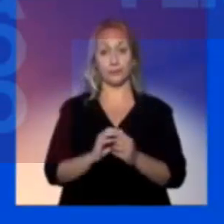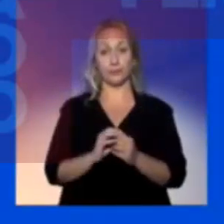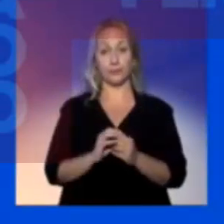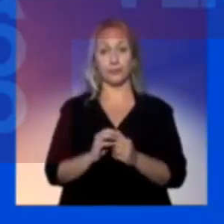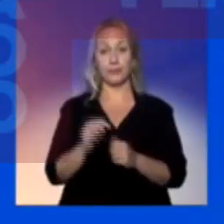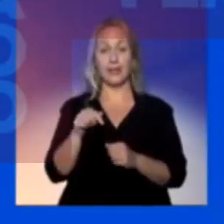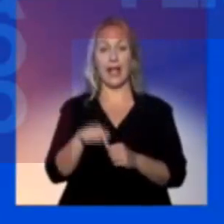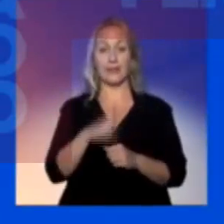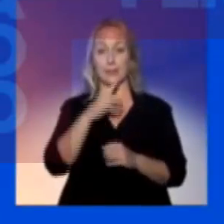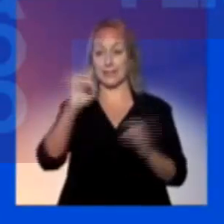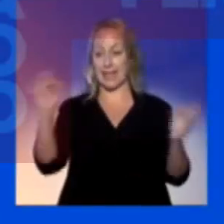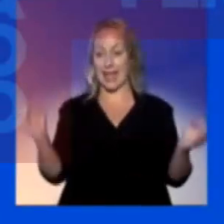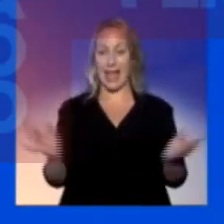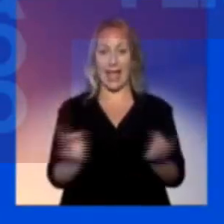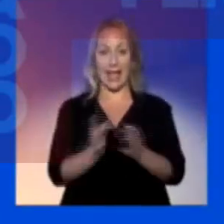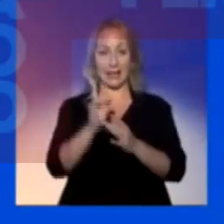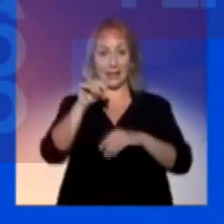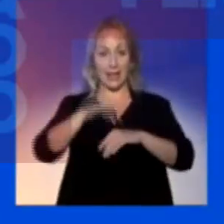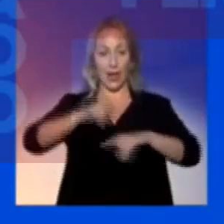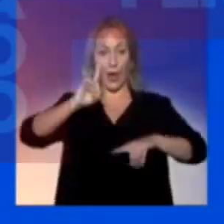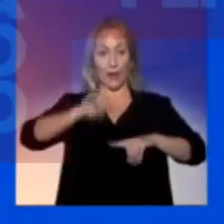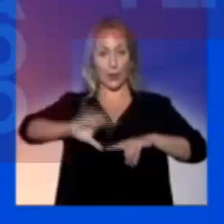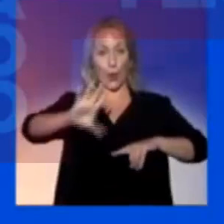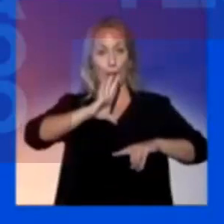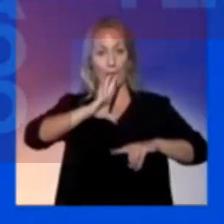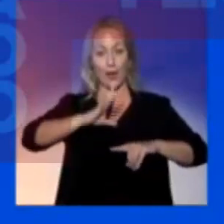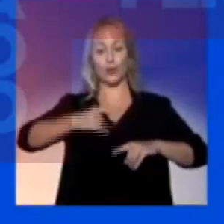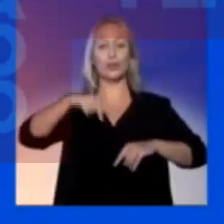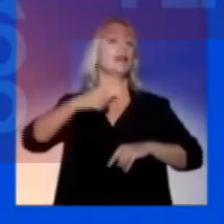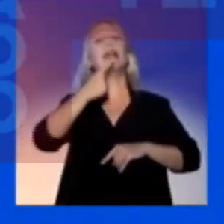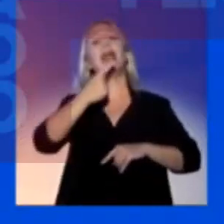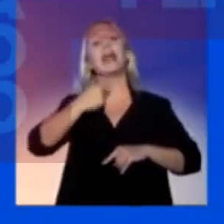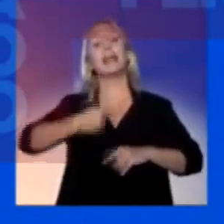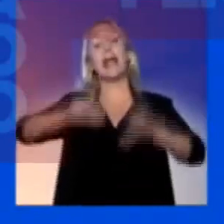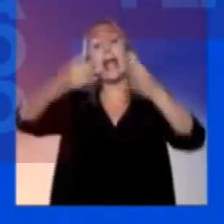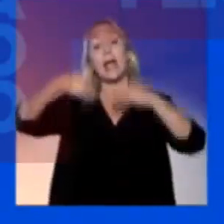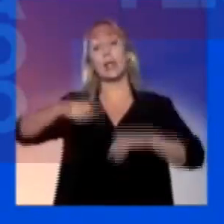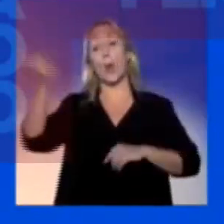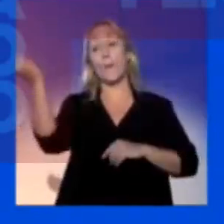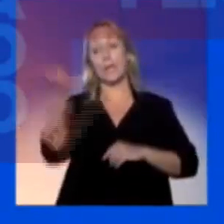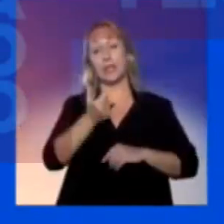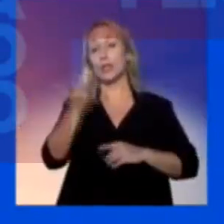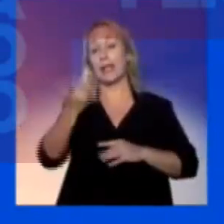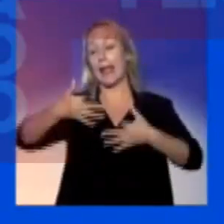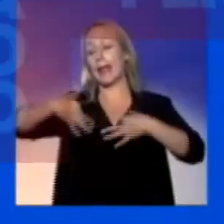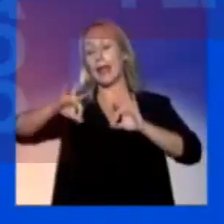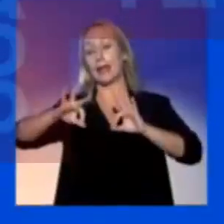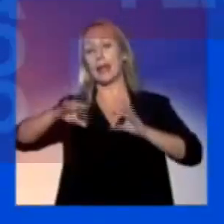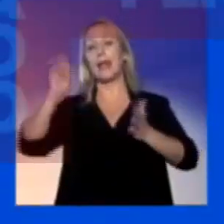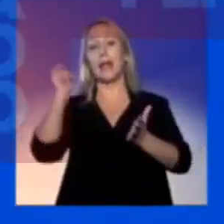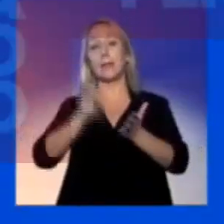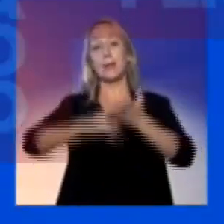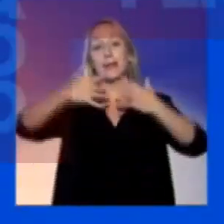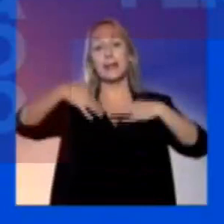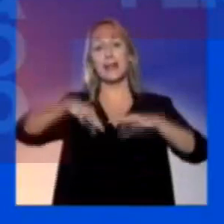δεν λέει τυχαία ο σοφός ελληνικός λαός, ότι η αρχή είναι το ίμιση του παντός. Πρέπει να σπάσουμε το φαύλο κύκλο της ύφεσης και